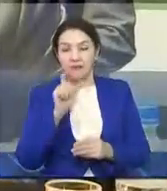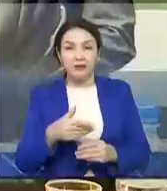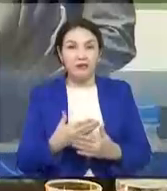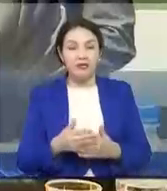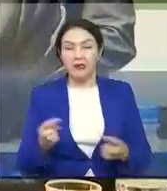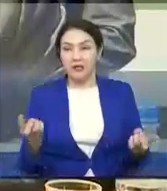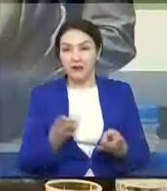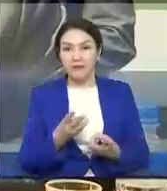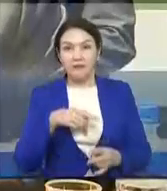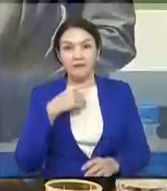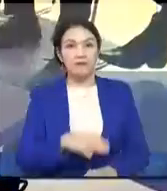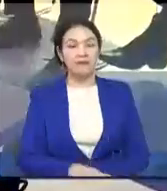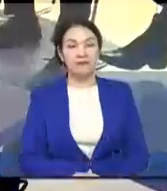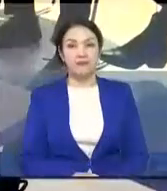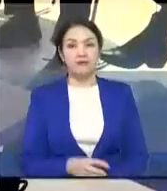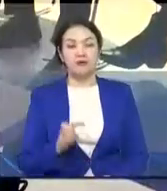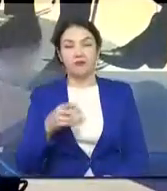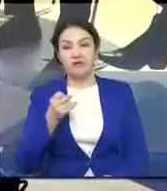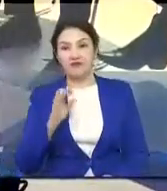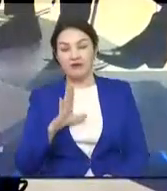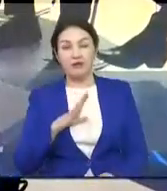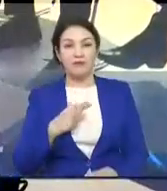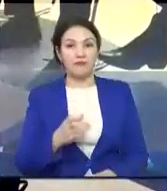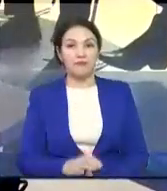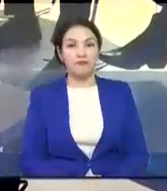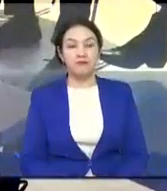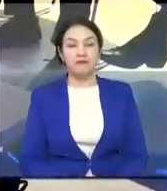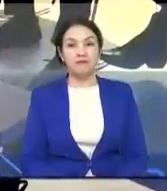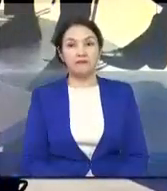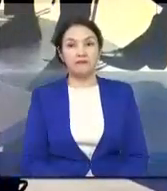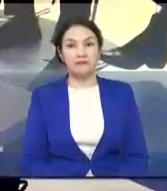атсалысу қажеттілігін атап өтті. Ботагөз Сахитжанова, Самат Қалекенов, Ақтөбе телеарнасы.